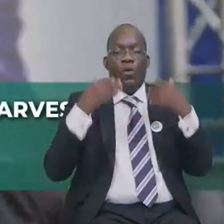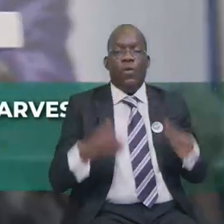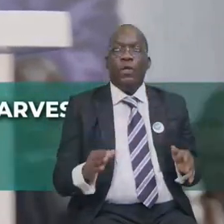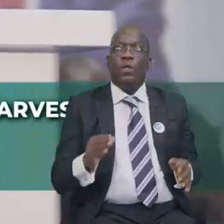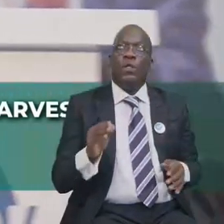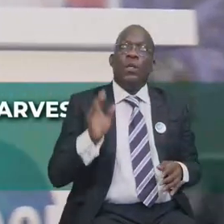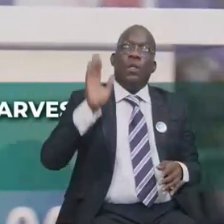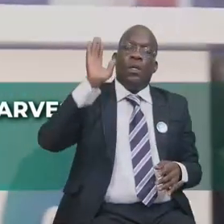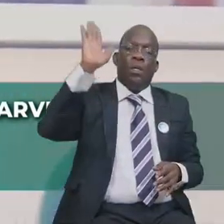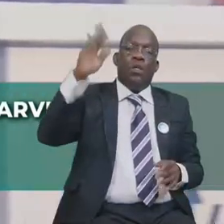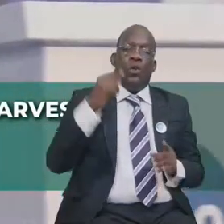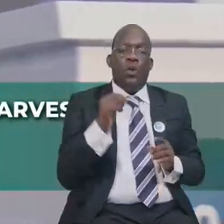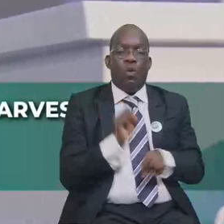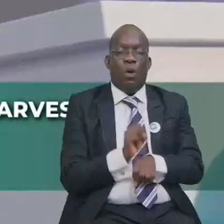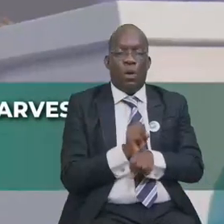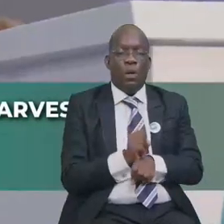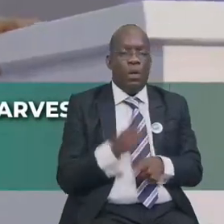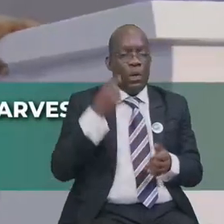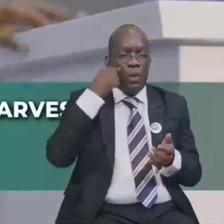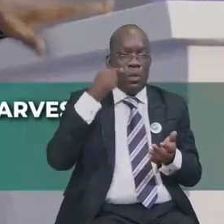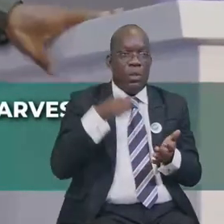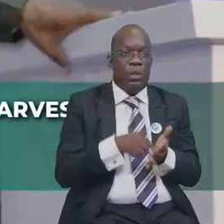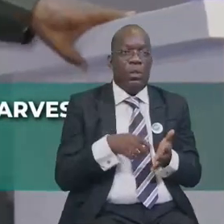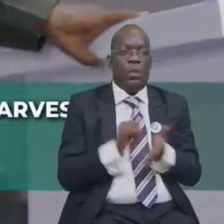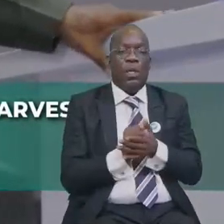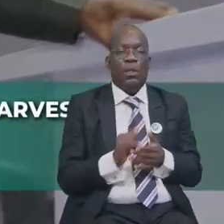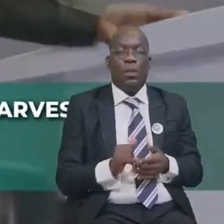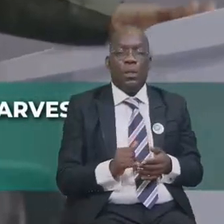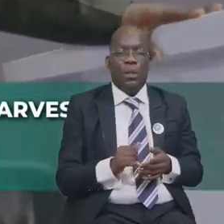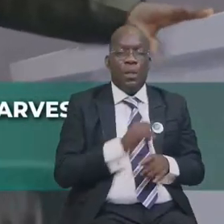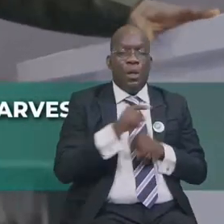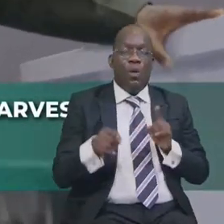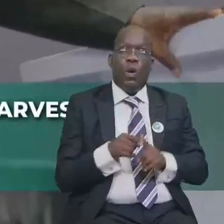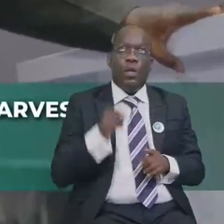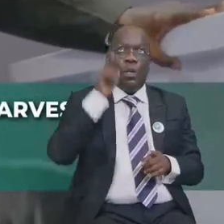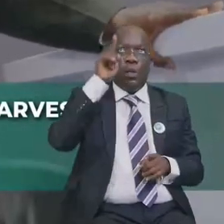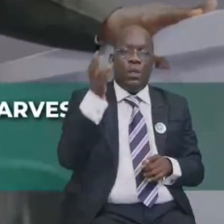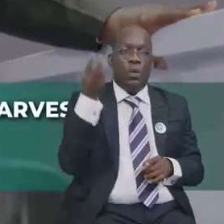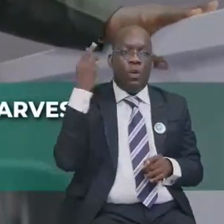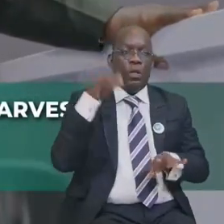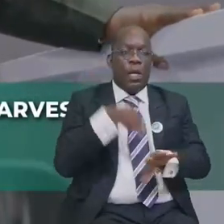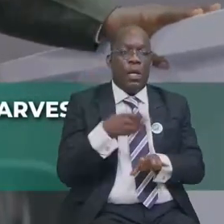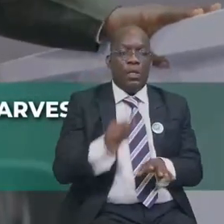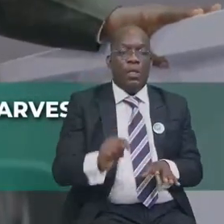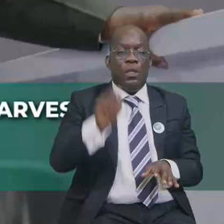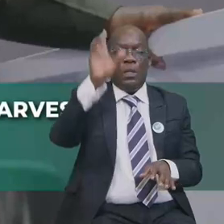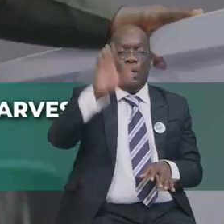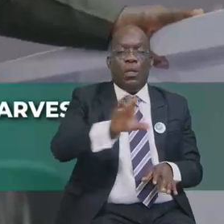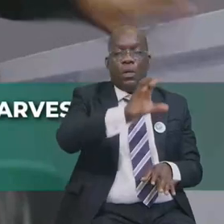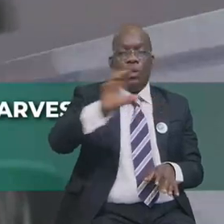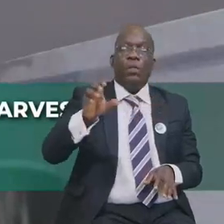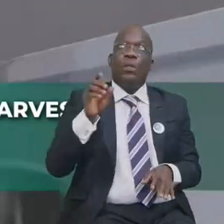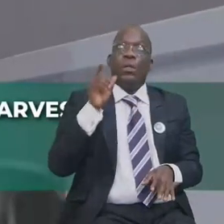Et d'accomplir son œuvre. Et quand il était à la croix, il a dit, tout est